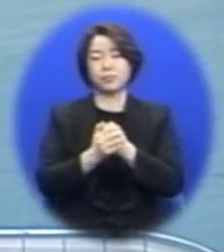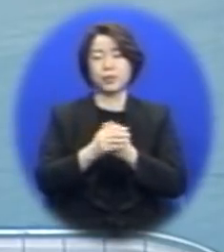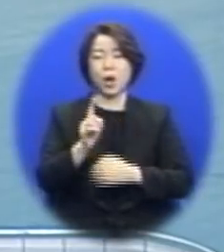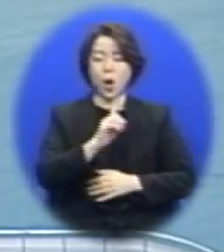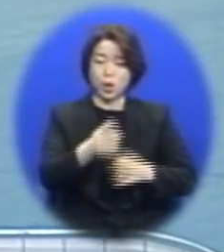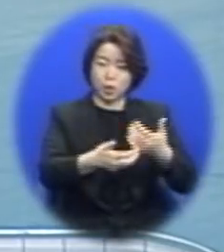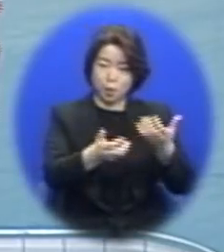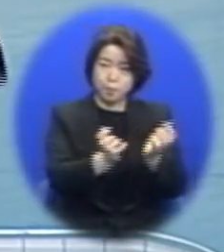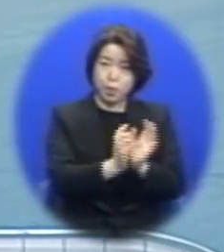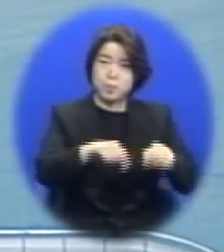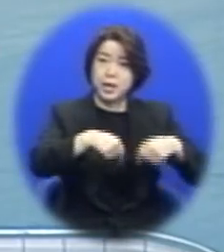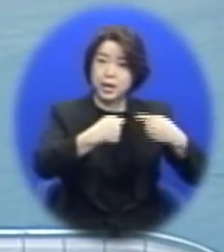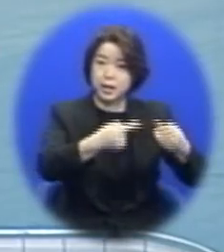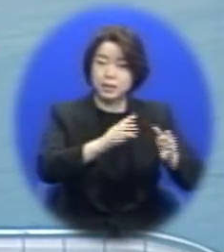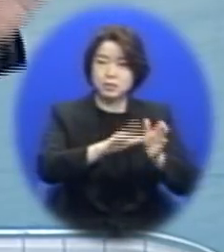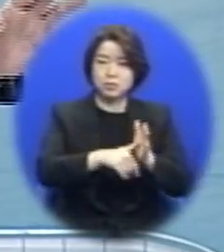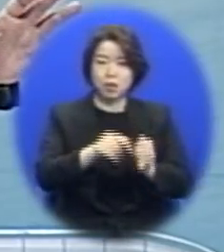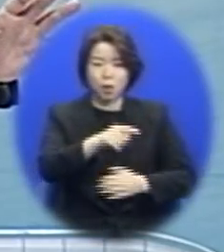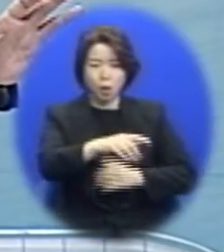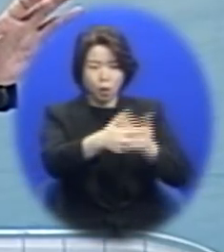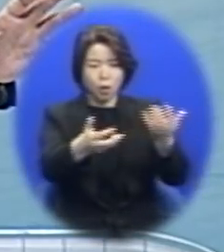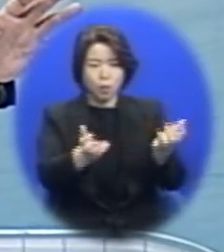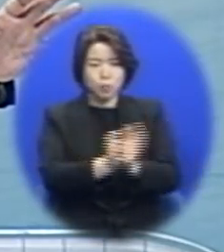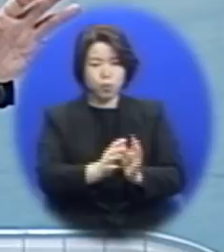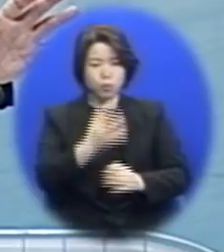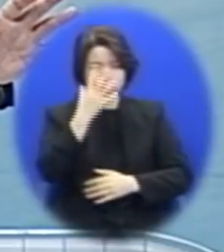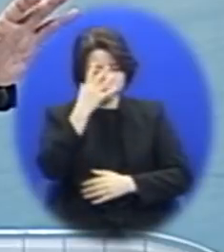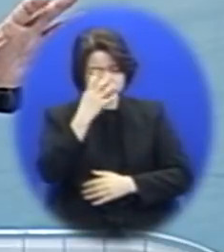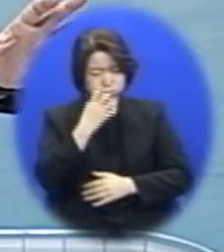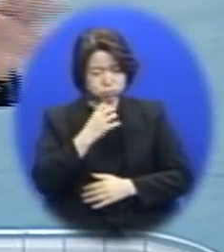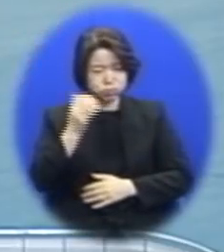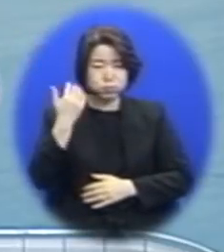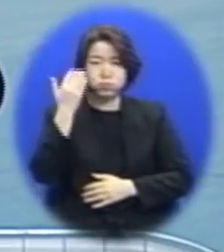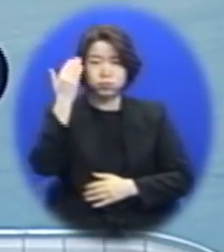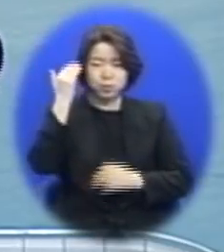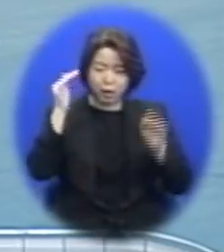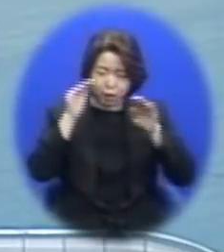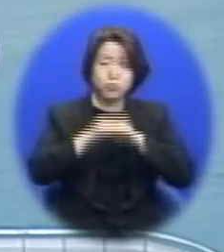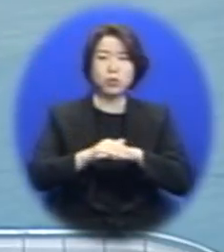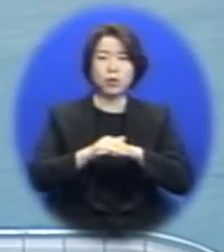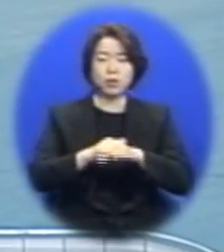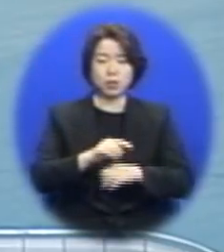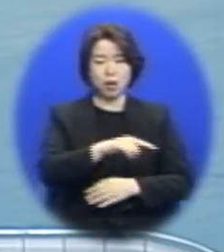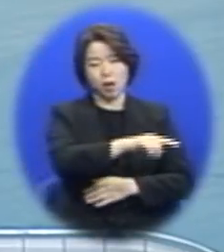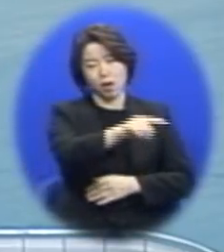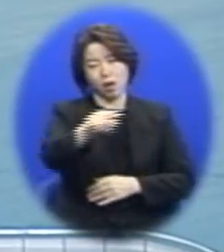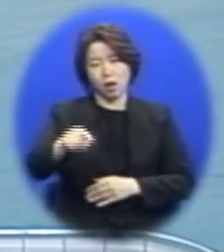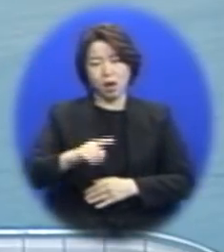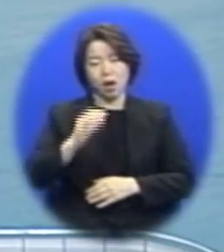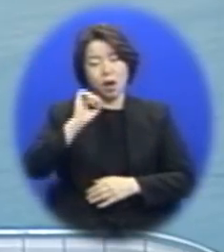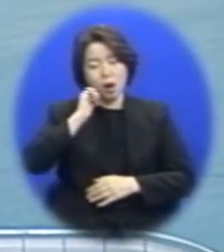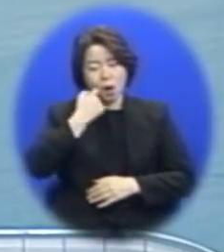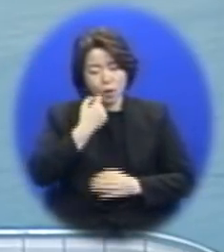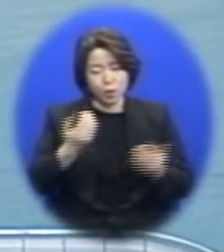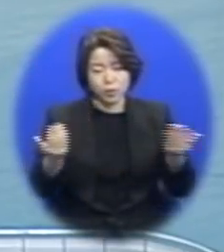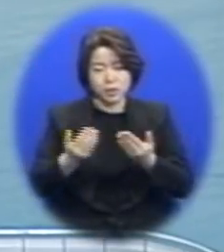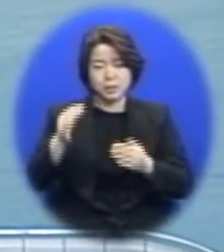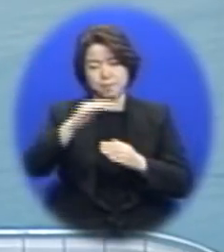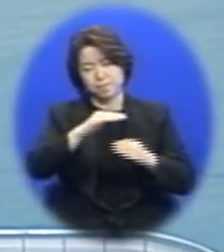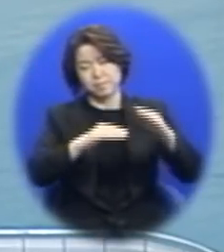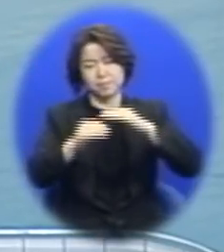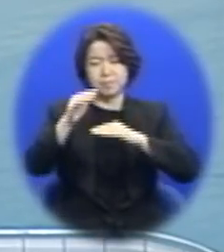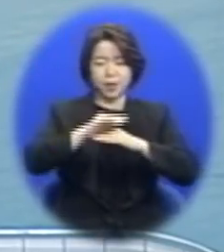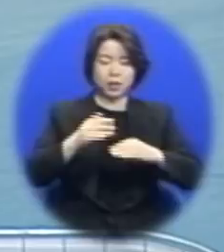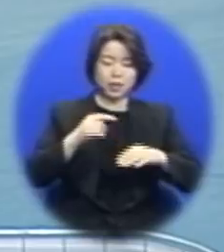모임에 갔는데 모임 분위기가 너무 침울했습니다. 아주 어려운 일들이 많이 겹쳐 있어서 다 낙심이 되어 있는